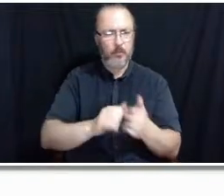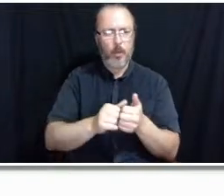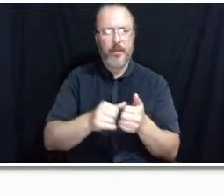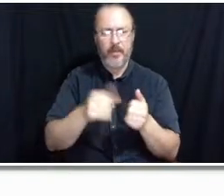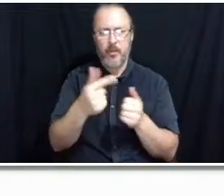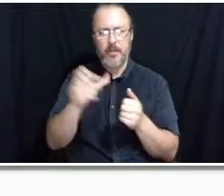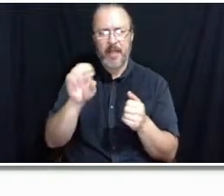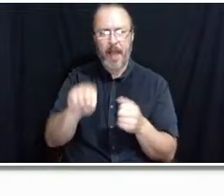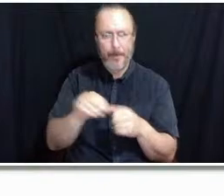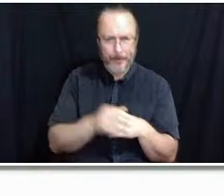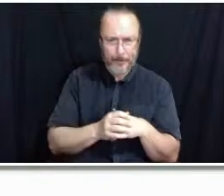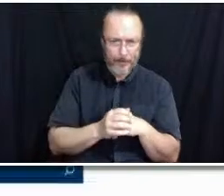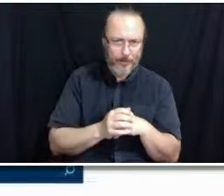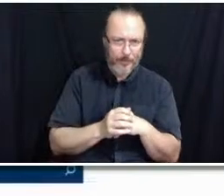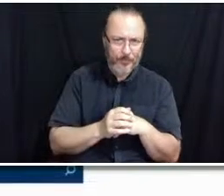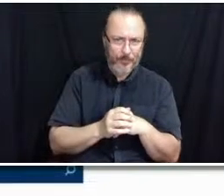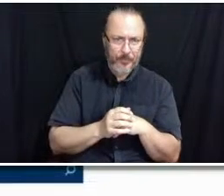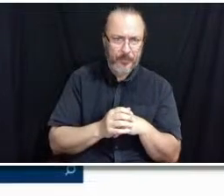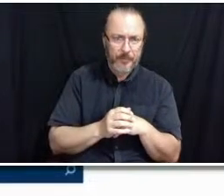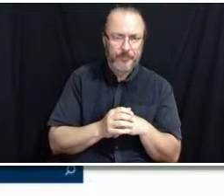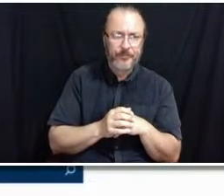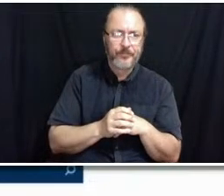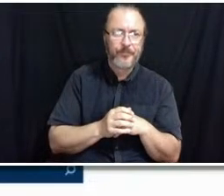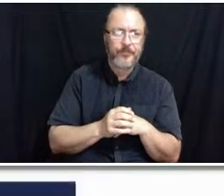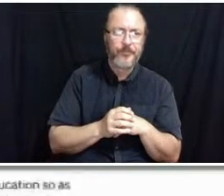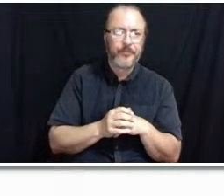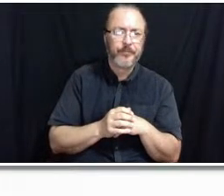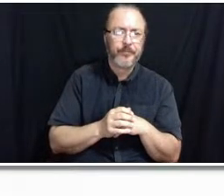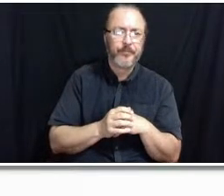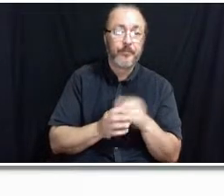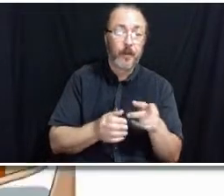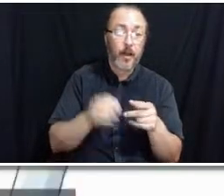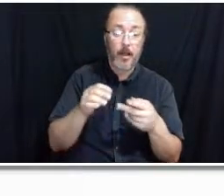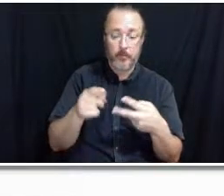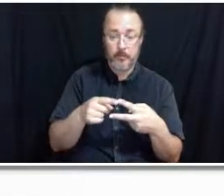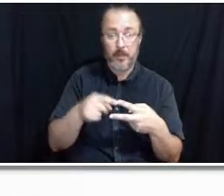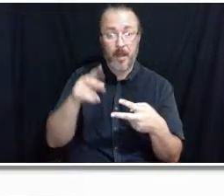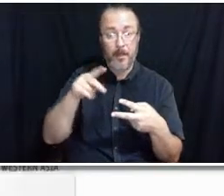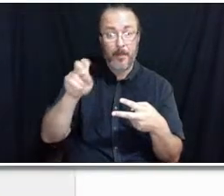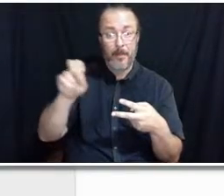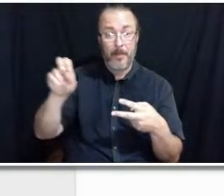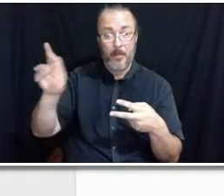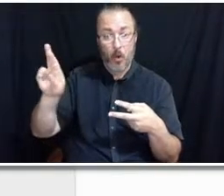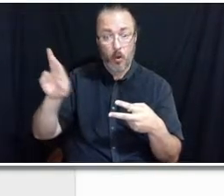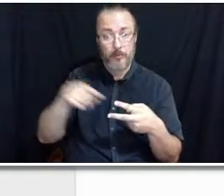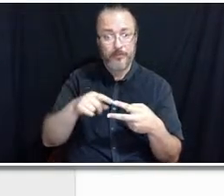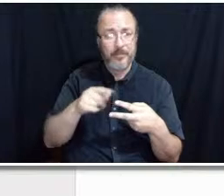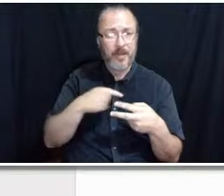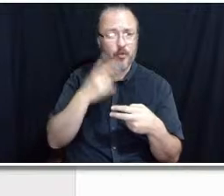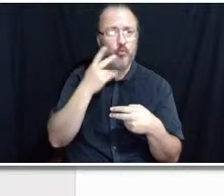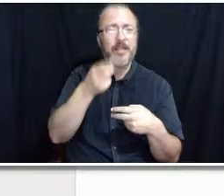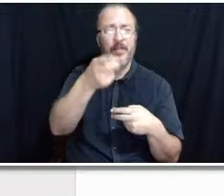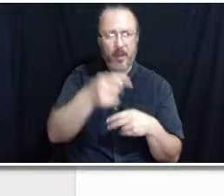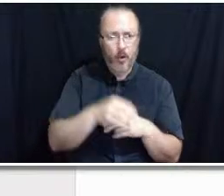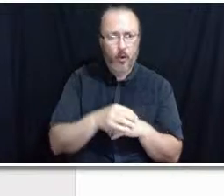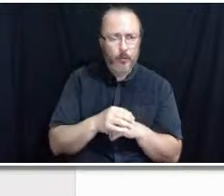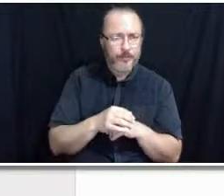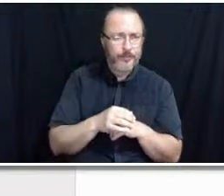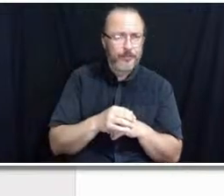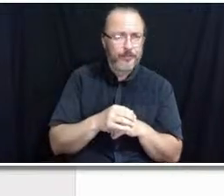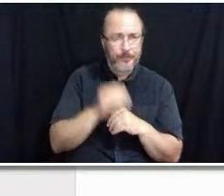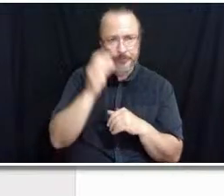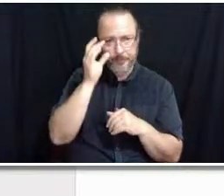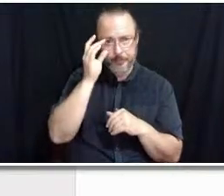le volet suivi du rapport. Je ne l'ai pas vraiment évoqué aujourd'hui. Here, à la plateforme en ligne sur les profils